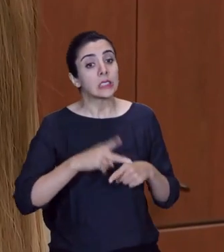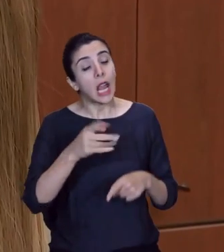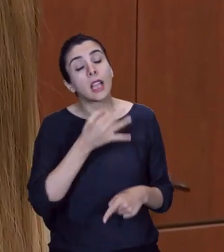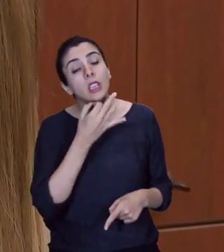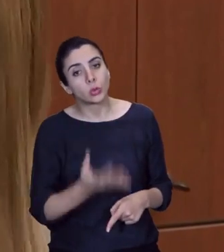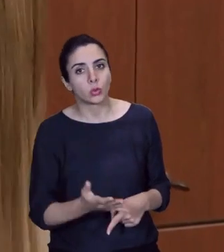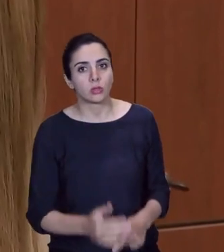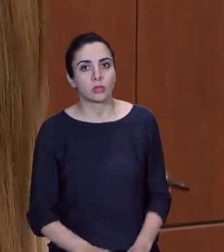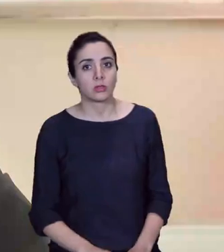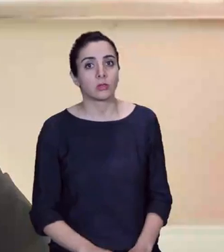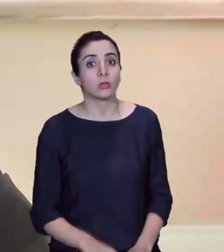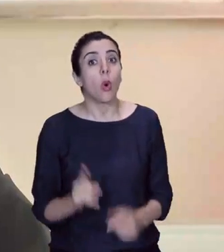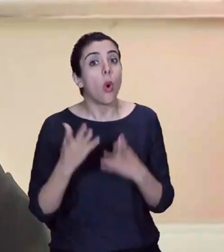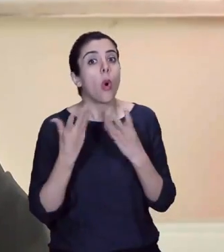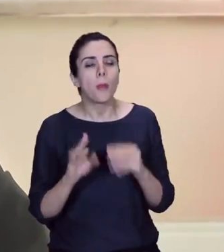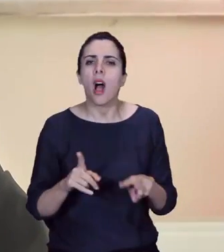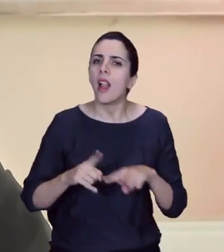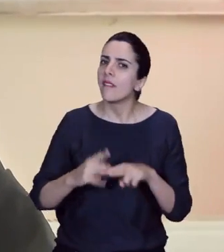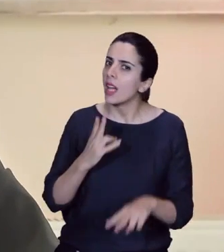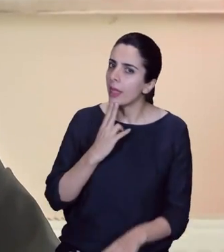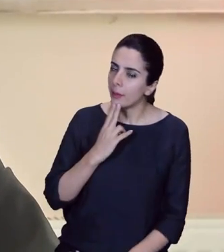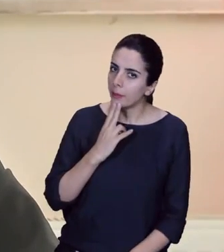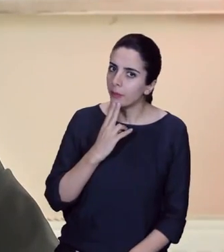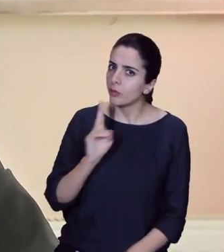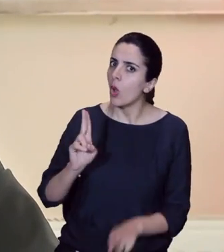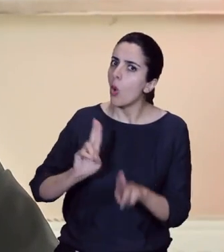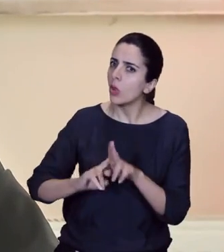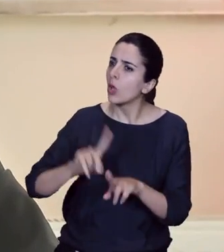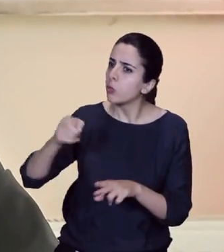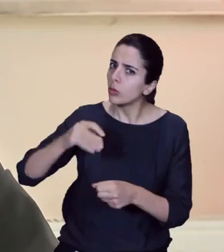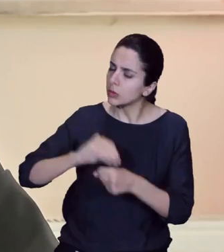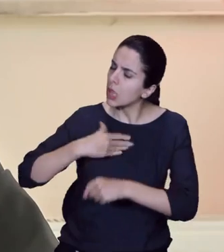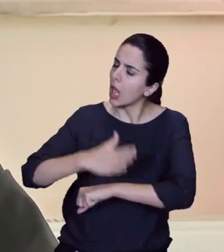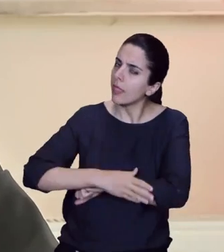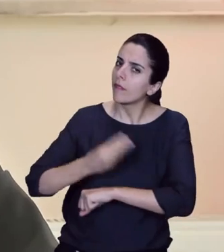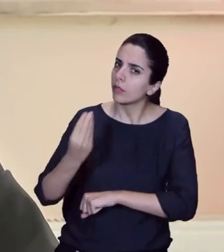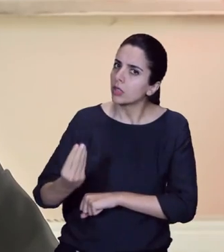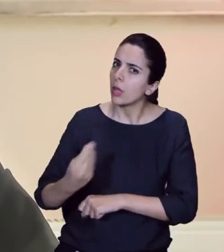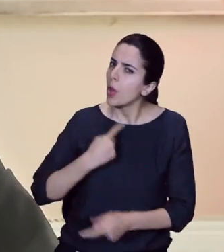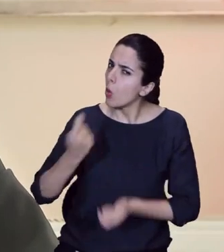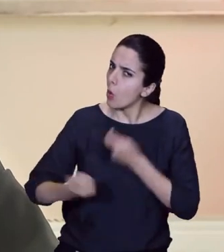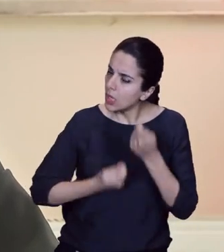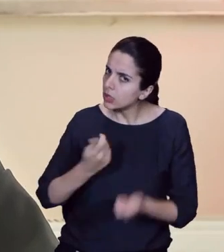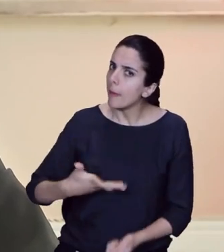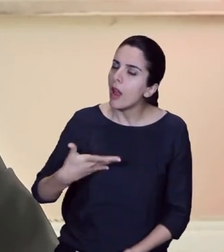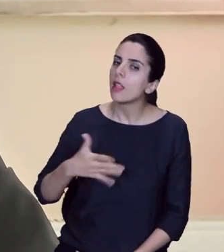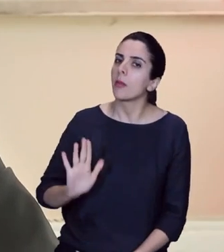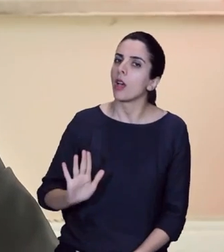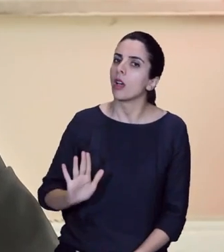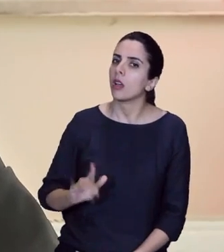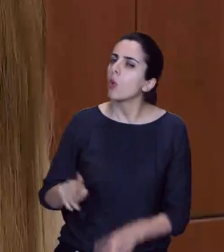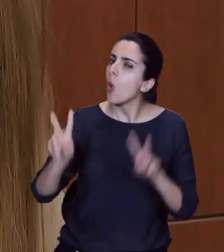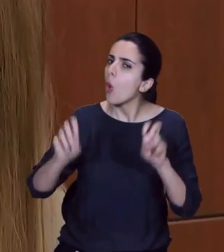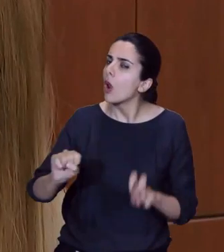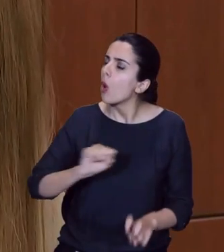edin. Eğer o olmasaydı... Alev Hanım, kuzeninizi bulmanıza yardım edeceğiz. Elimizden geleni de yapacağız. Bu